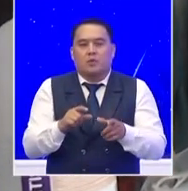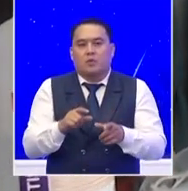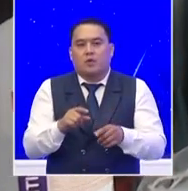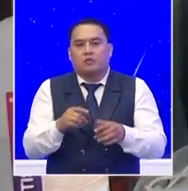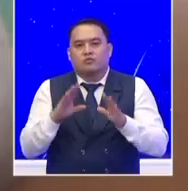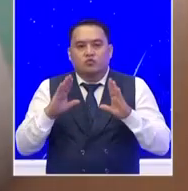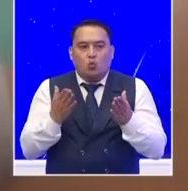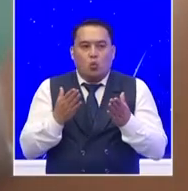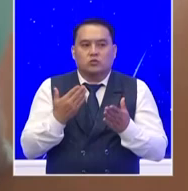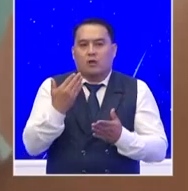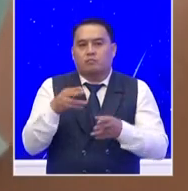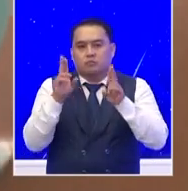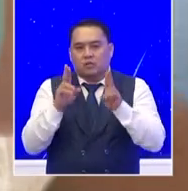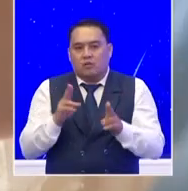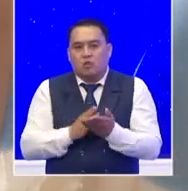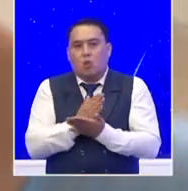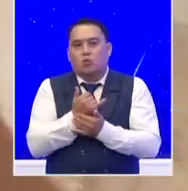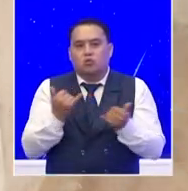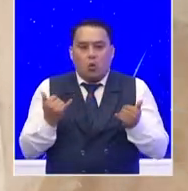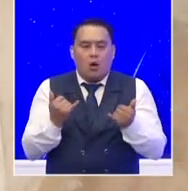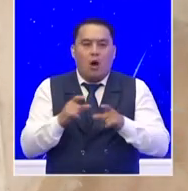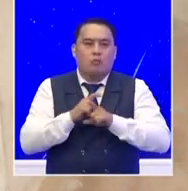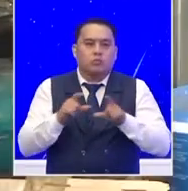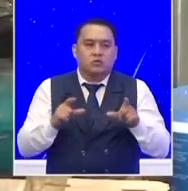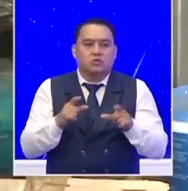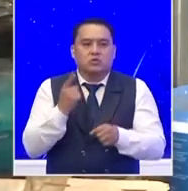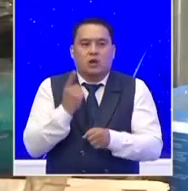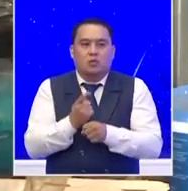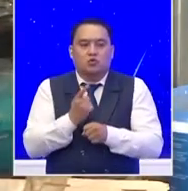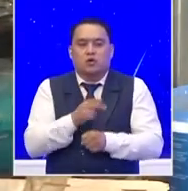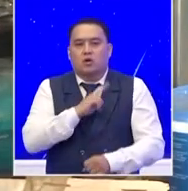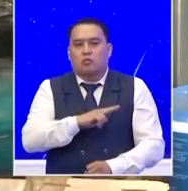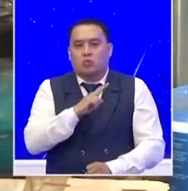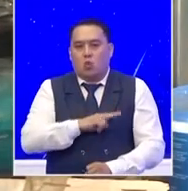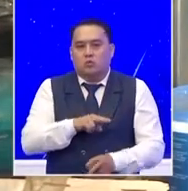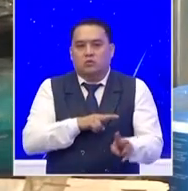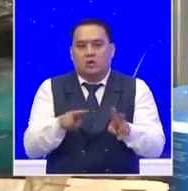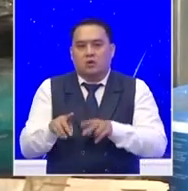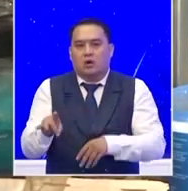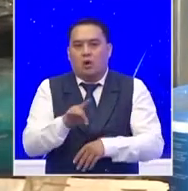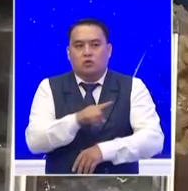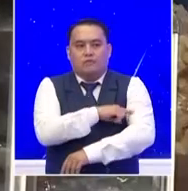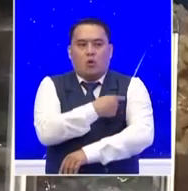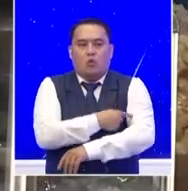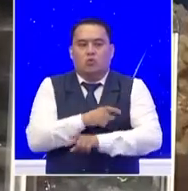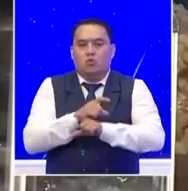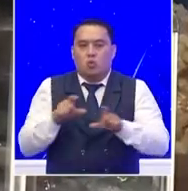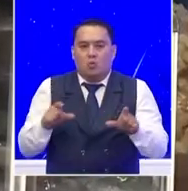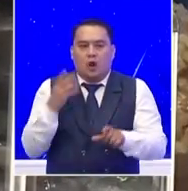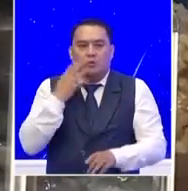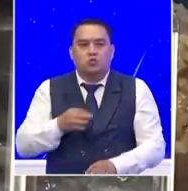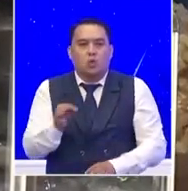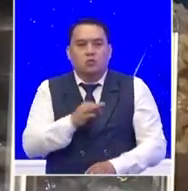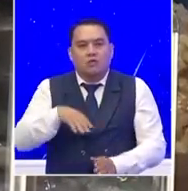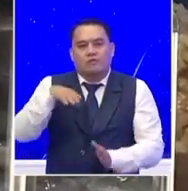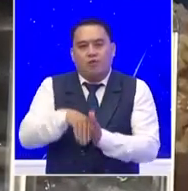мощность. В случае несоблюдения правил оказания услуг туристические объекты не допускаются к работе. За этим следят районные мониторинговые группы Алматинской области, в